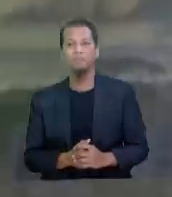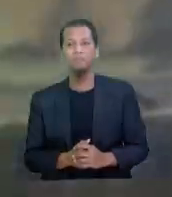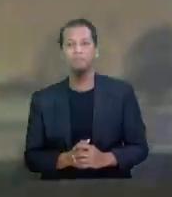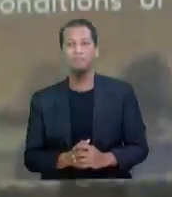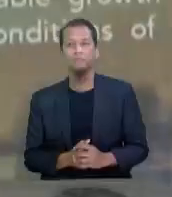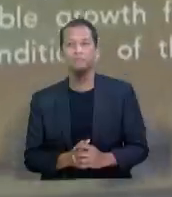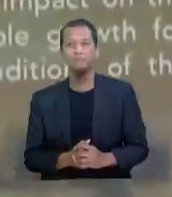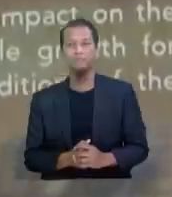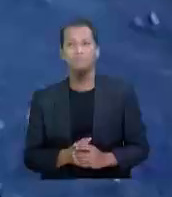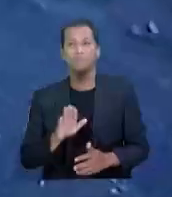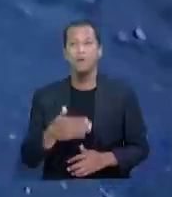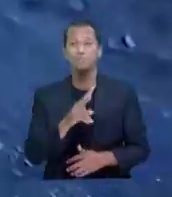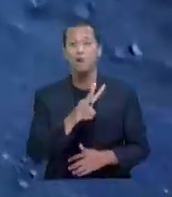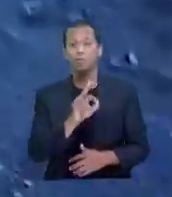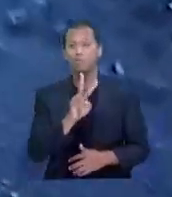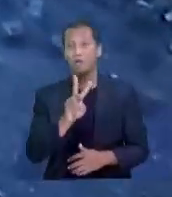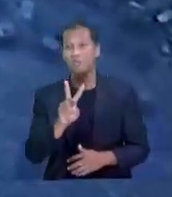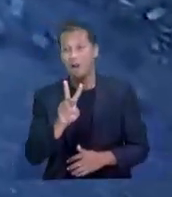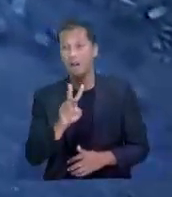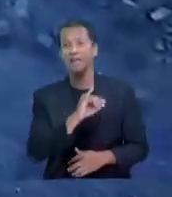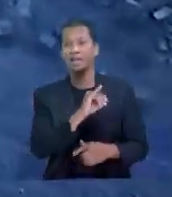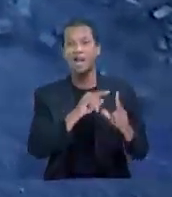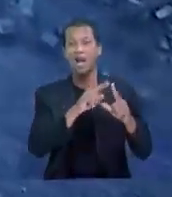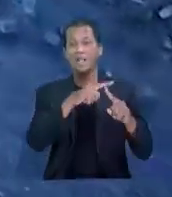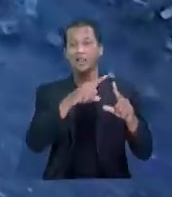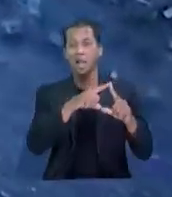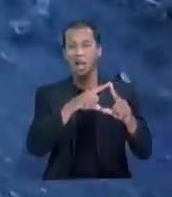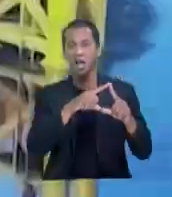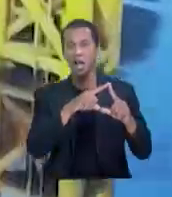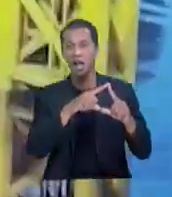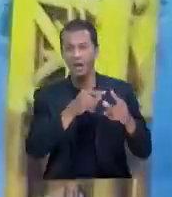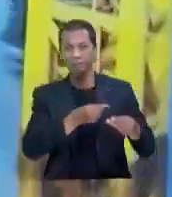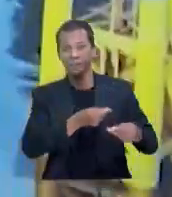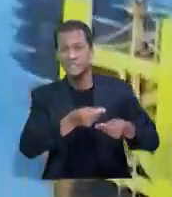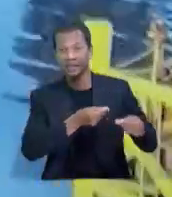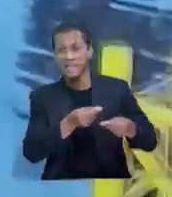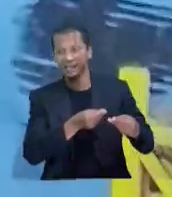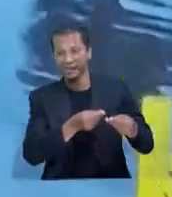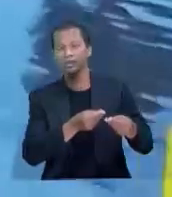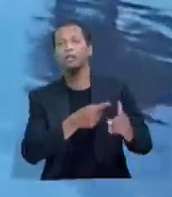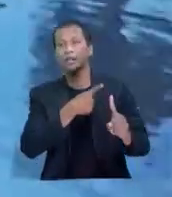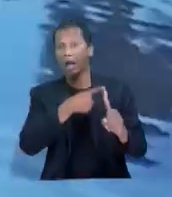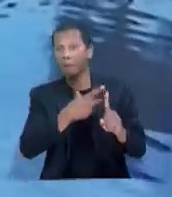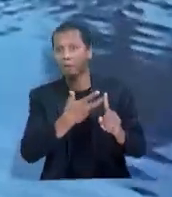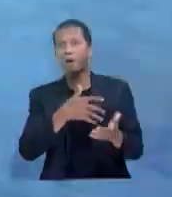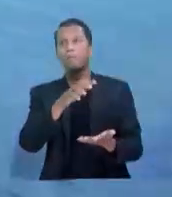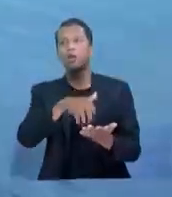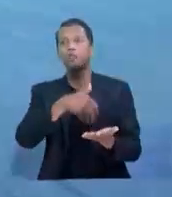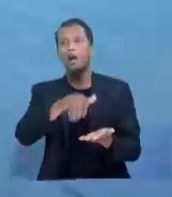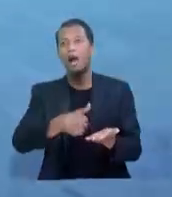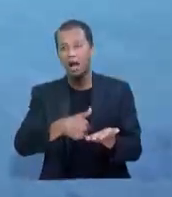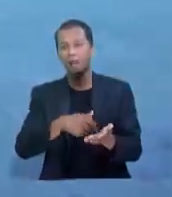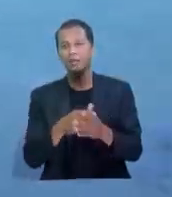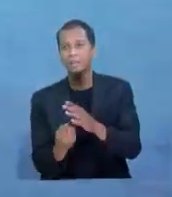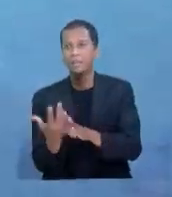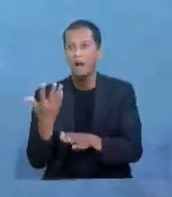Tahun 2022, IATA mengembangkan sayap bisnisnya di industri batubara dan optimis mampu bertumbuh dan mencatatkan kinerja positif